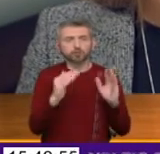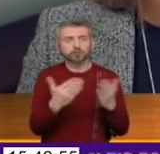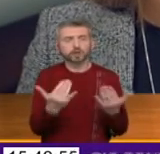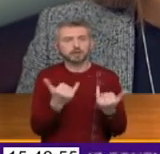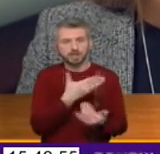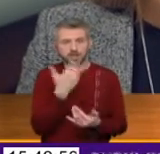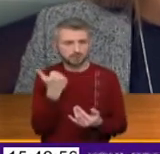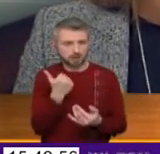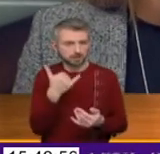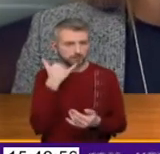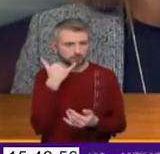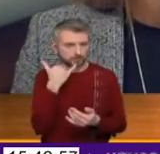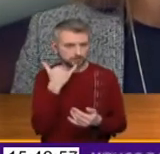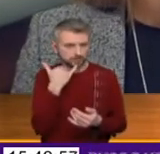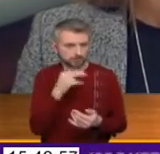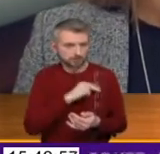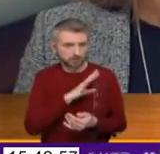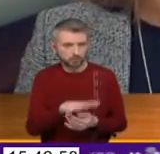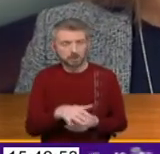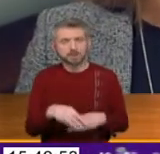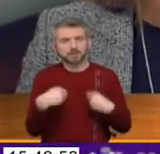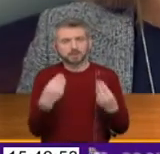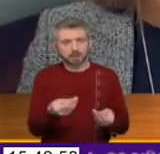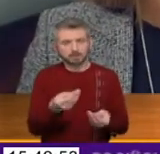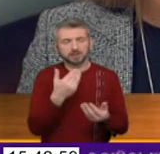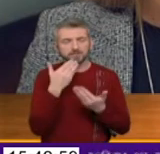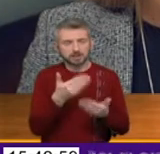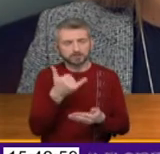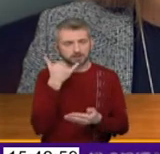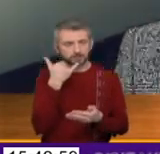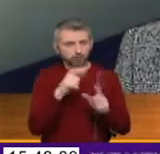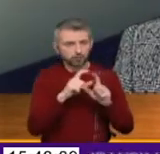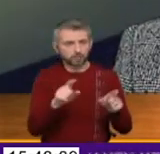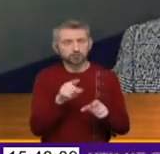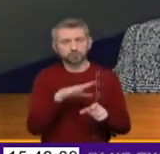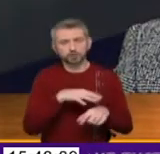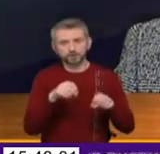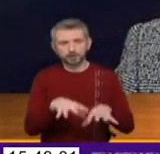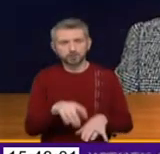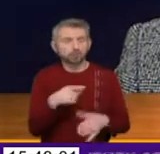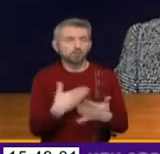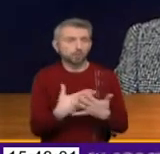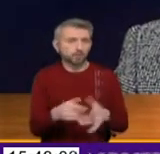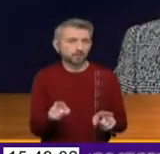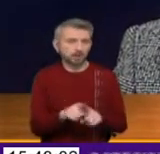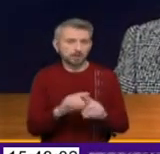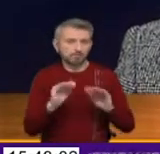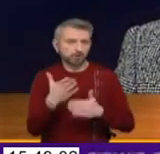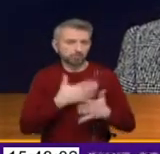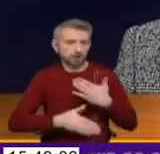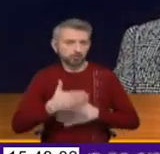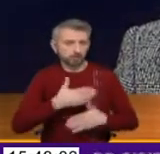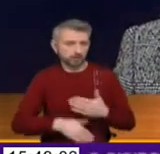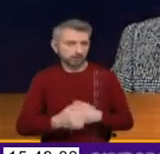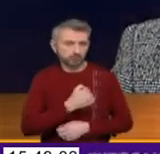не має підключення, і надати ці звернення в телефонну компанію, для того, щоб воно було вирішено. Тут прогноз такий менш радужний,